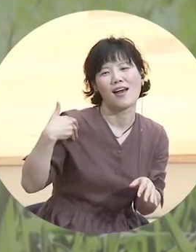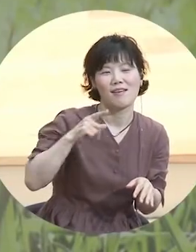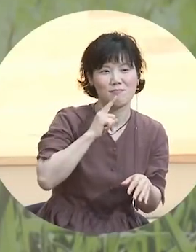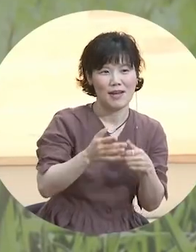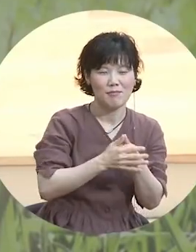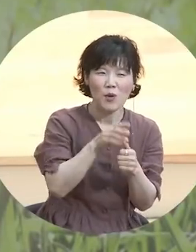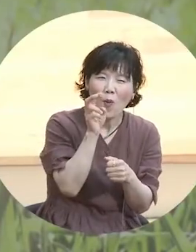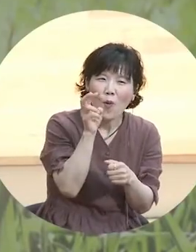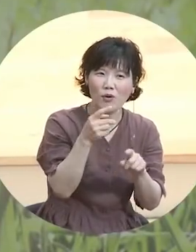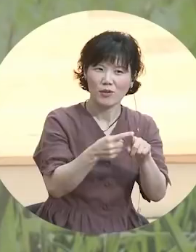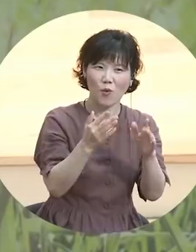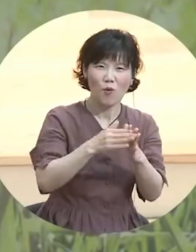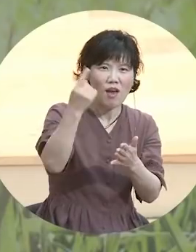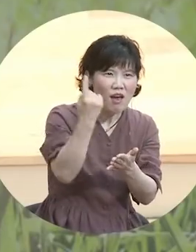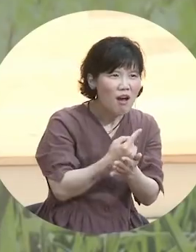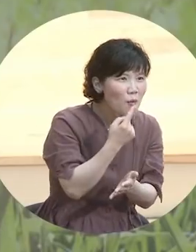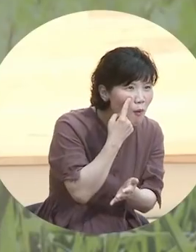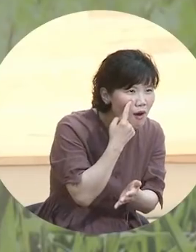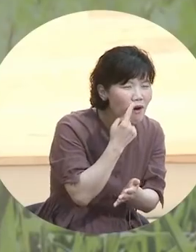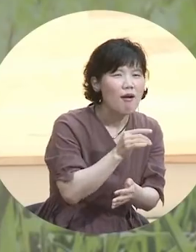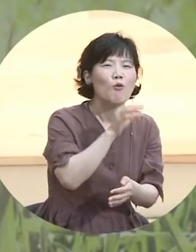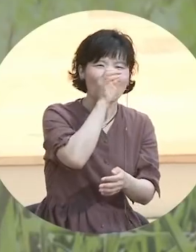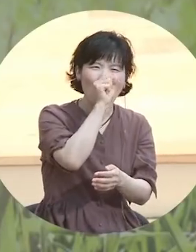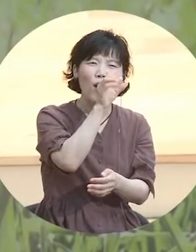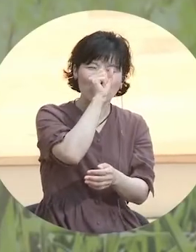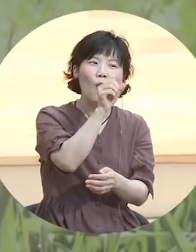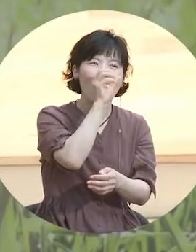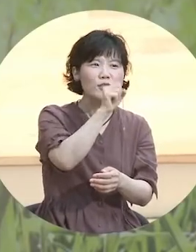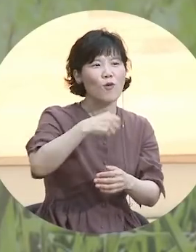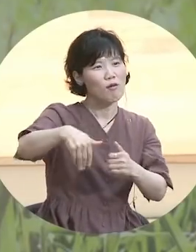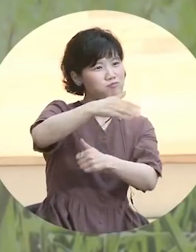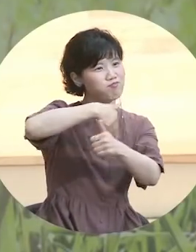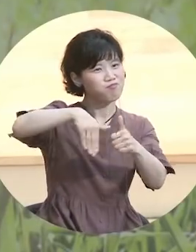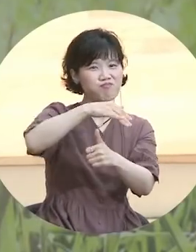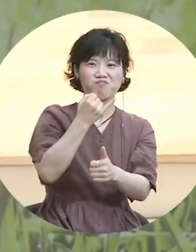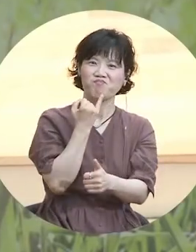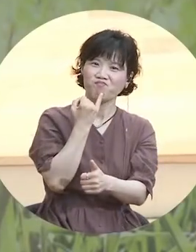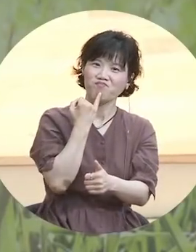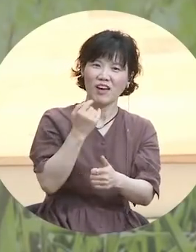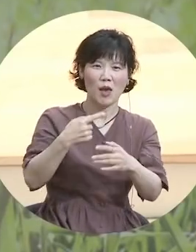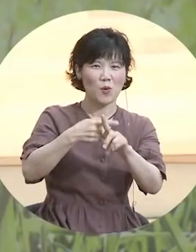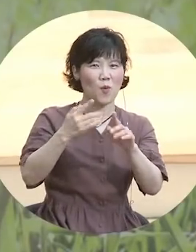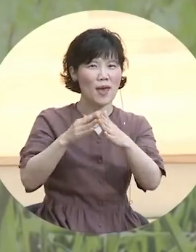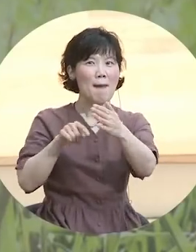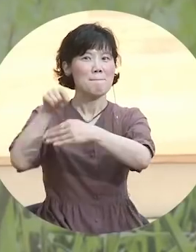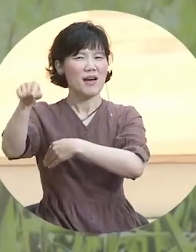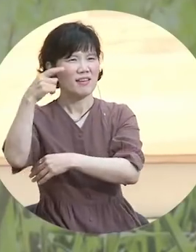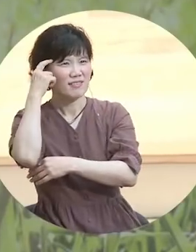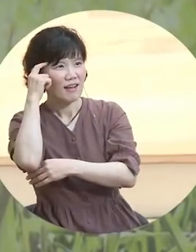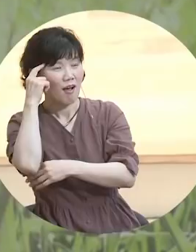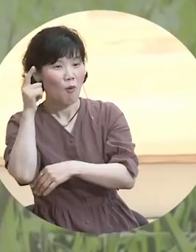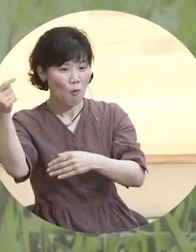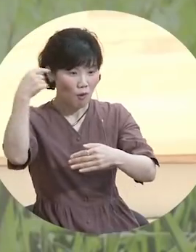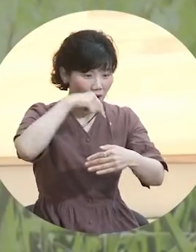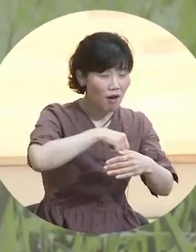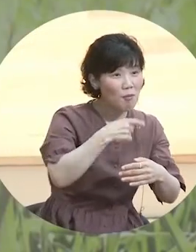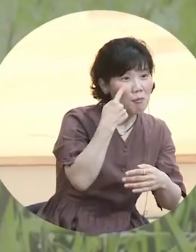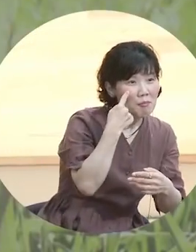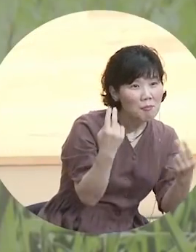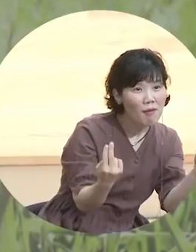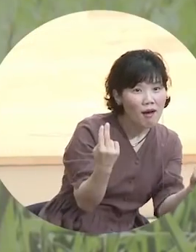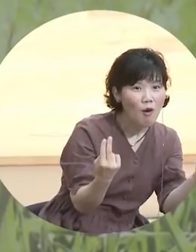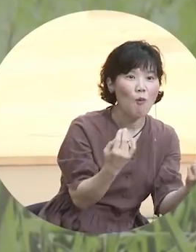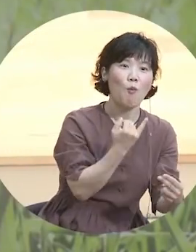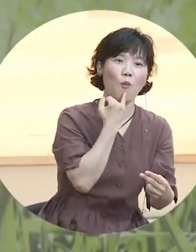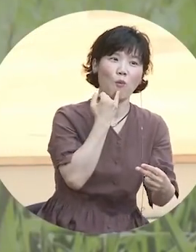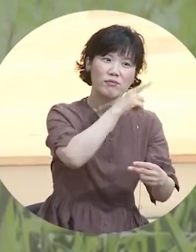거예요. 혹시 교회에 나와보니까 좋긴 좋은데 분위기도 괜찮고 교회 밖에서 내가 생각하던 것과 달리 분위기도 환하고